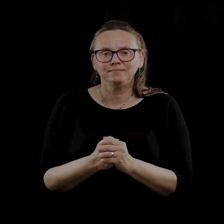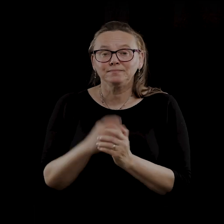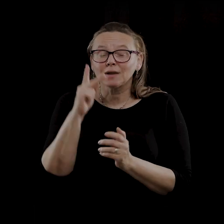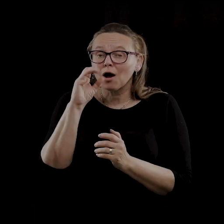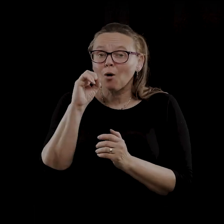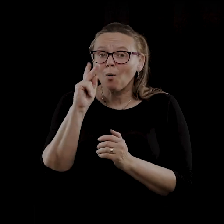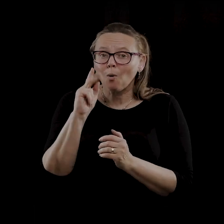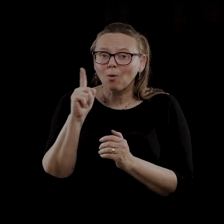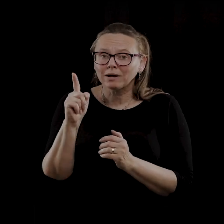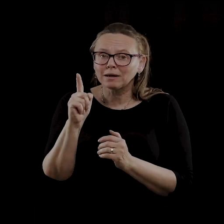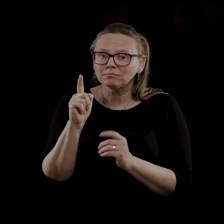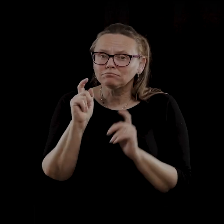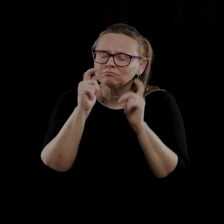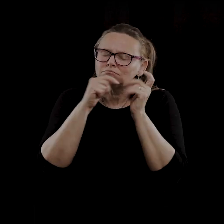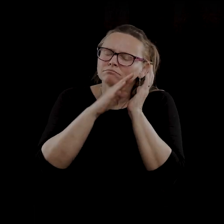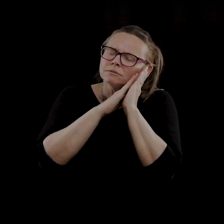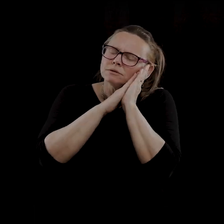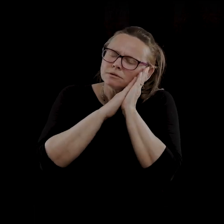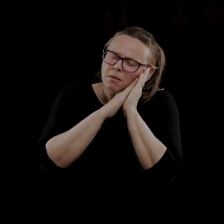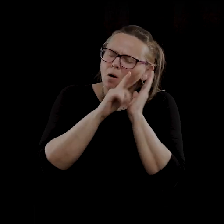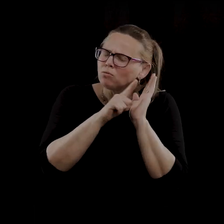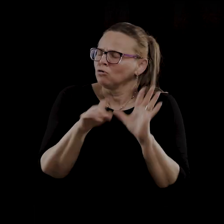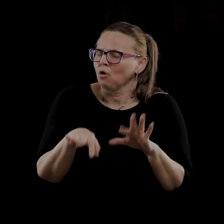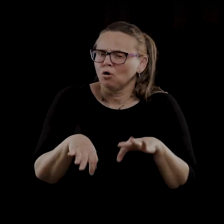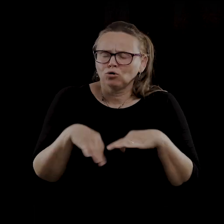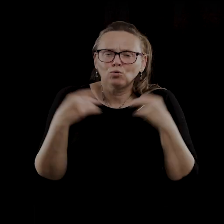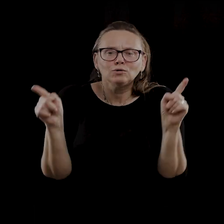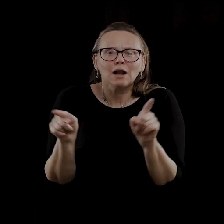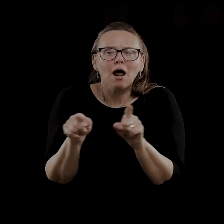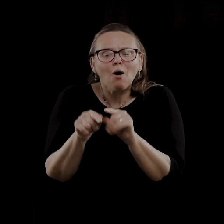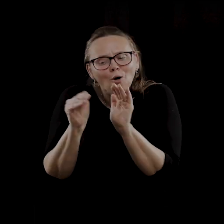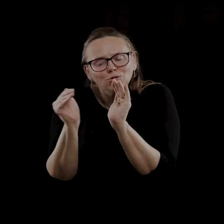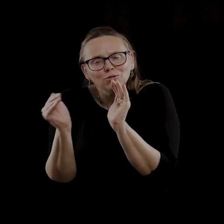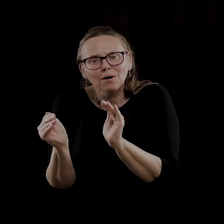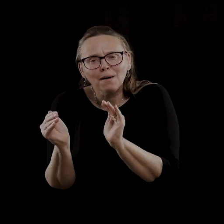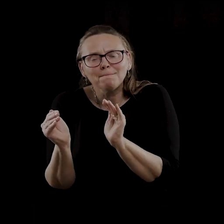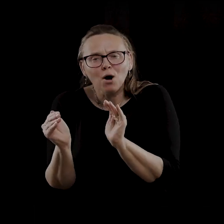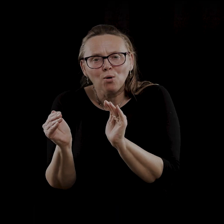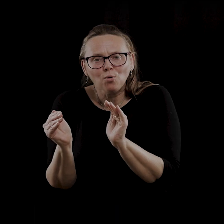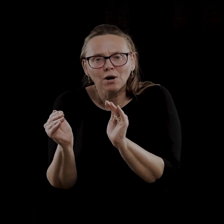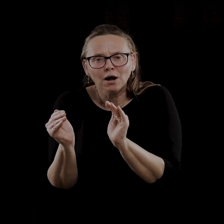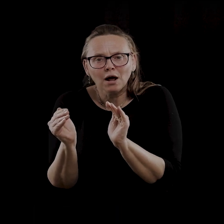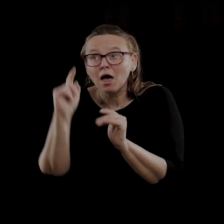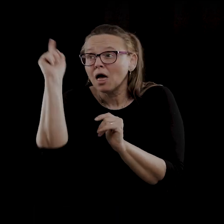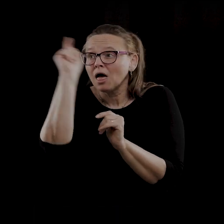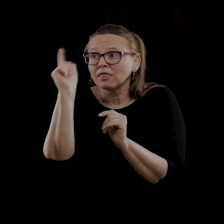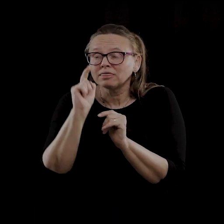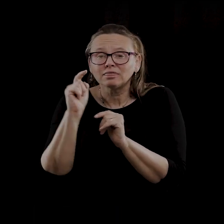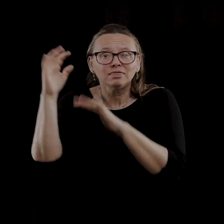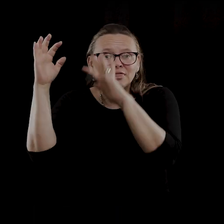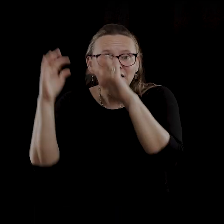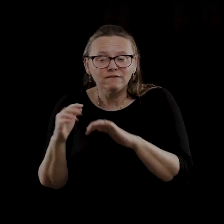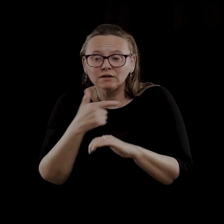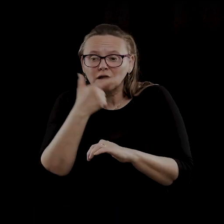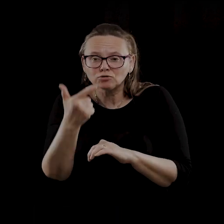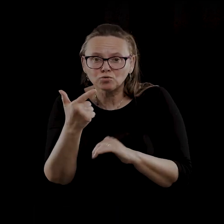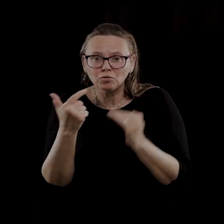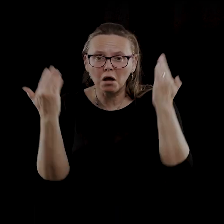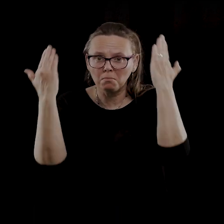Koki je spal kot polh vse do jutra. Nevihta zunaj je ponoči ponehala.